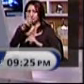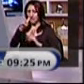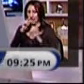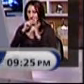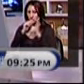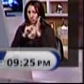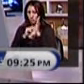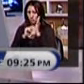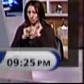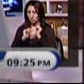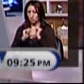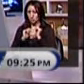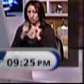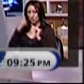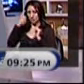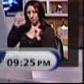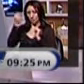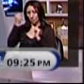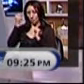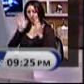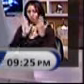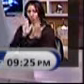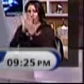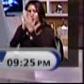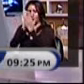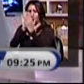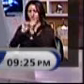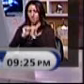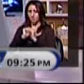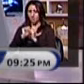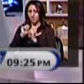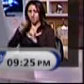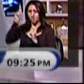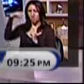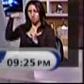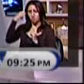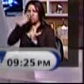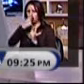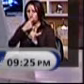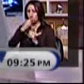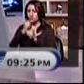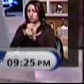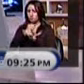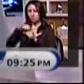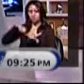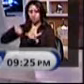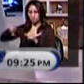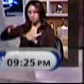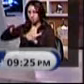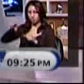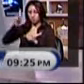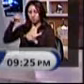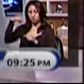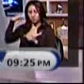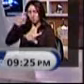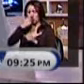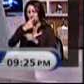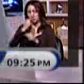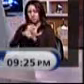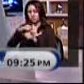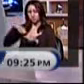تحولت المعارضة في مصر الى مقاومة لسلطة فاشية في الحكم تريد الاستئصار